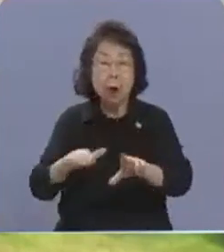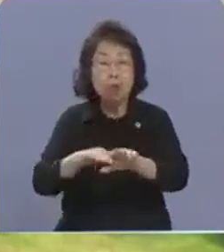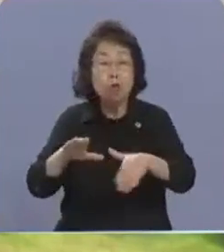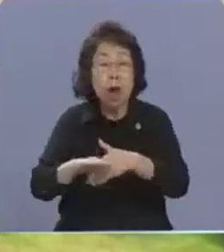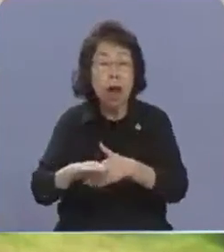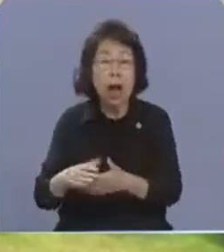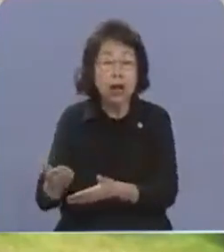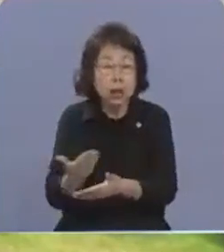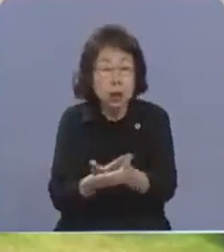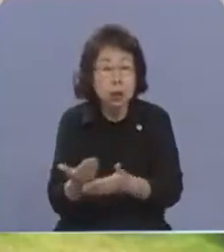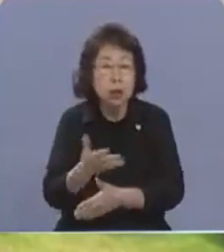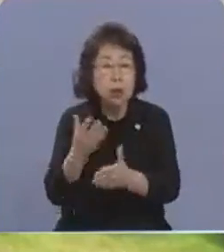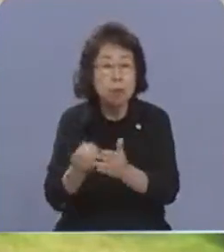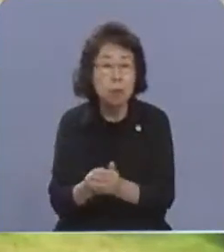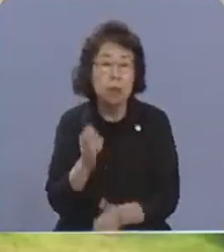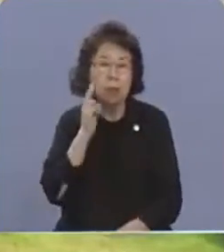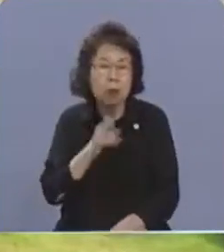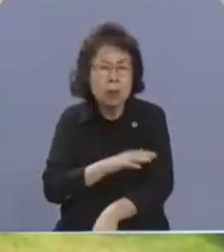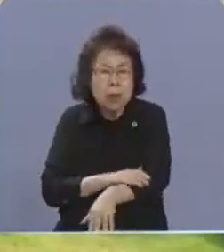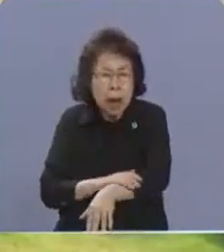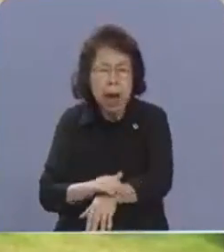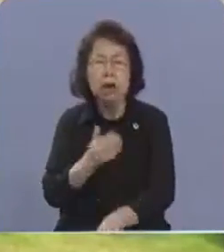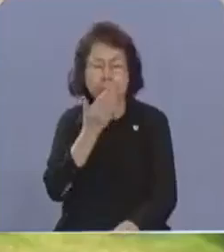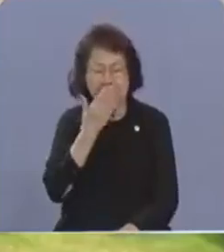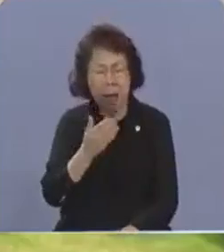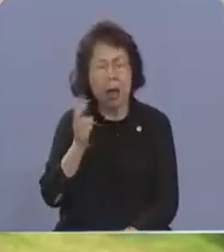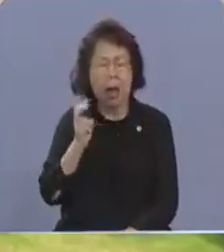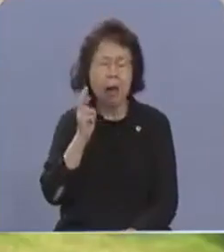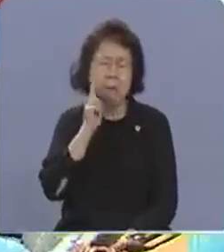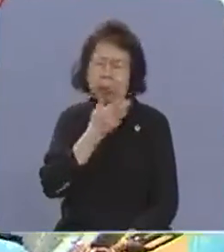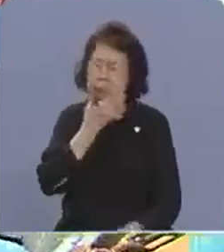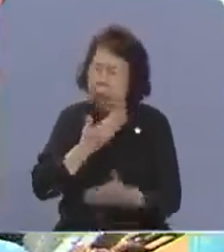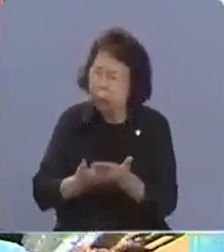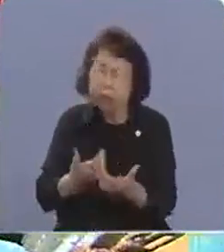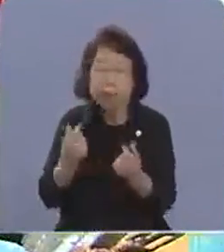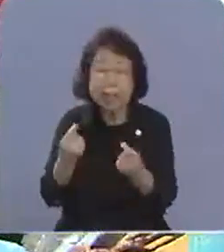교류가 국민 레벨에서의 교류를 촉진하는 데는 대단히 소중합니다.